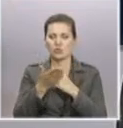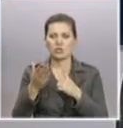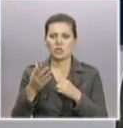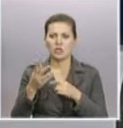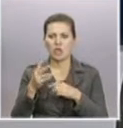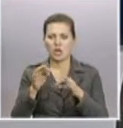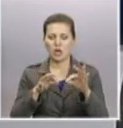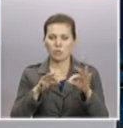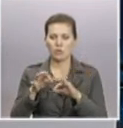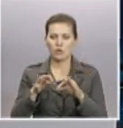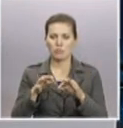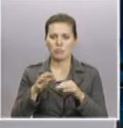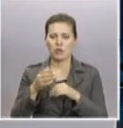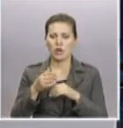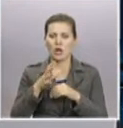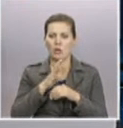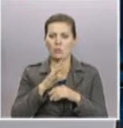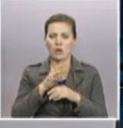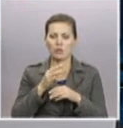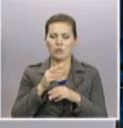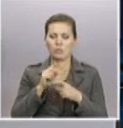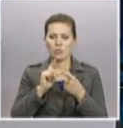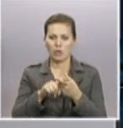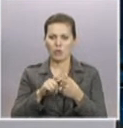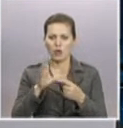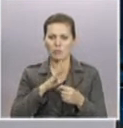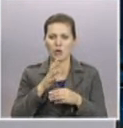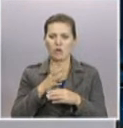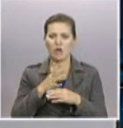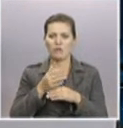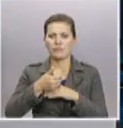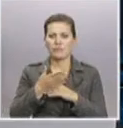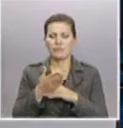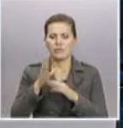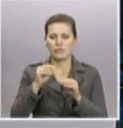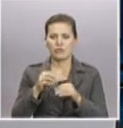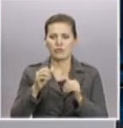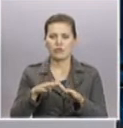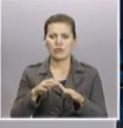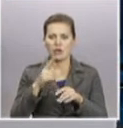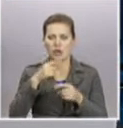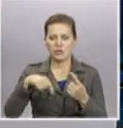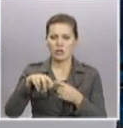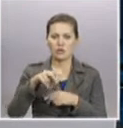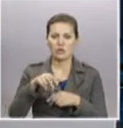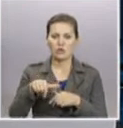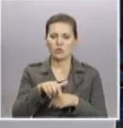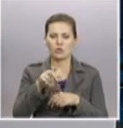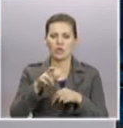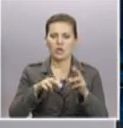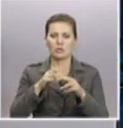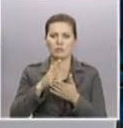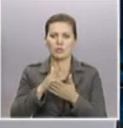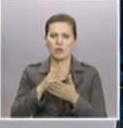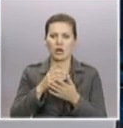инженерлік коммуникацияларды сыртқа шығару жұмыстары орындалып жатыр. Бүгінгі күнде айналма жолдар салынып жатыр.